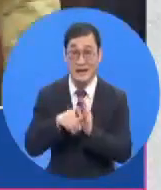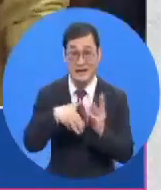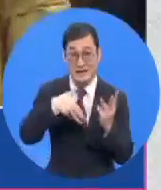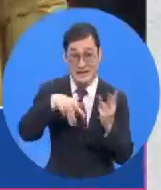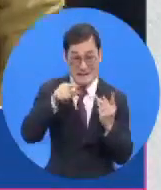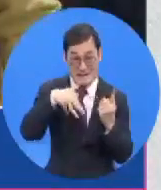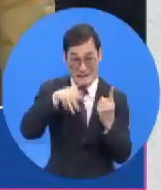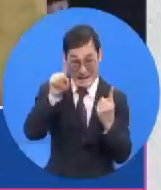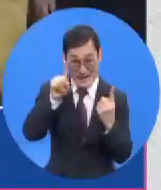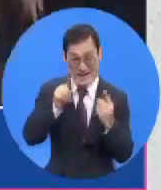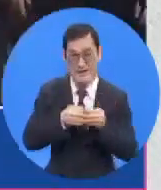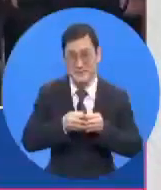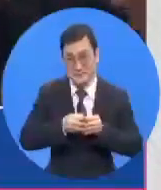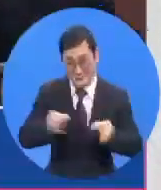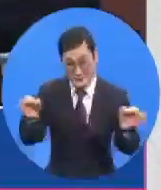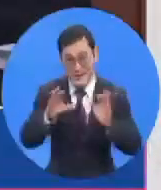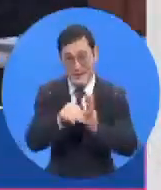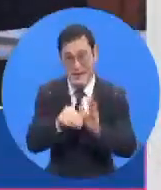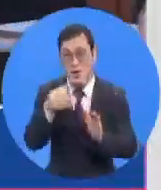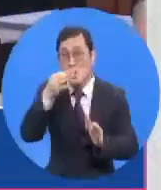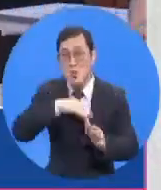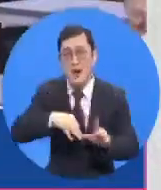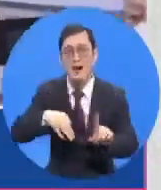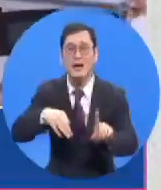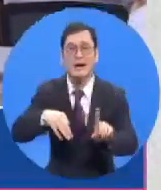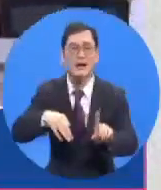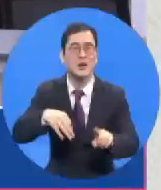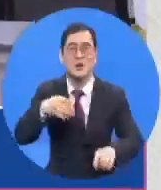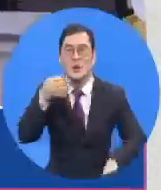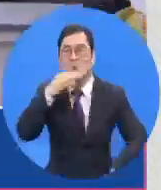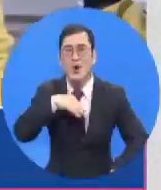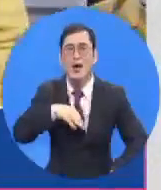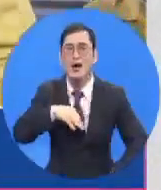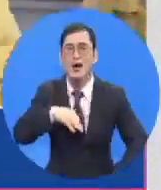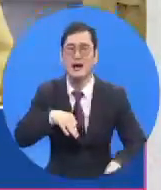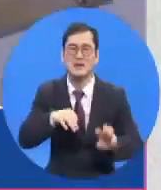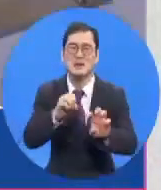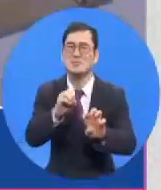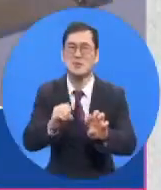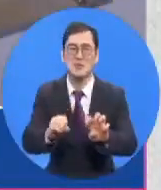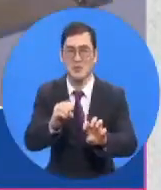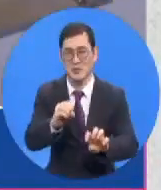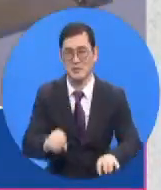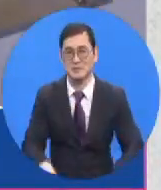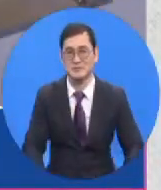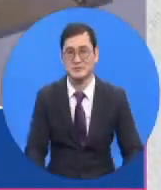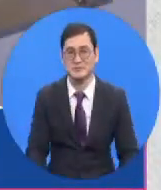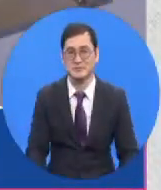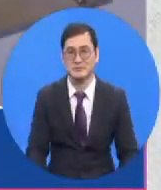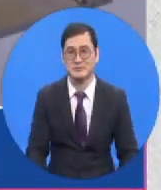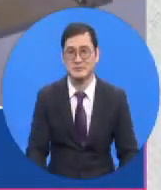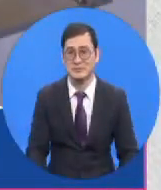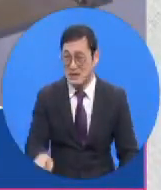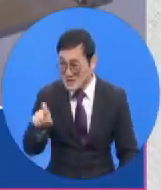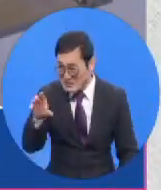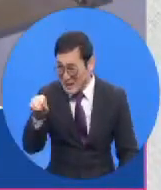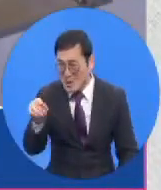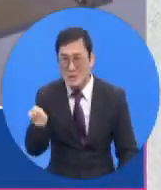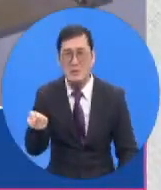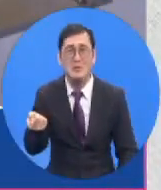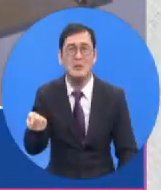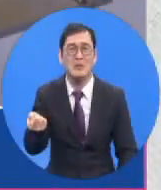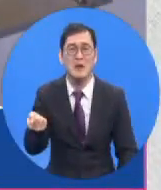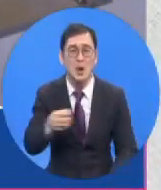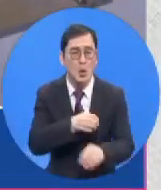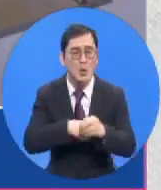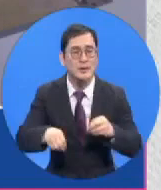한 40%밖에 안 된다고 나오잖아요. 10만 원 줘서 뭐 할 거예요? 차라리 그 돈 모아서 저는 매일 진짜 어려운 양반들 저 100만